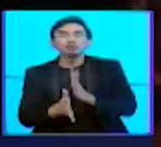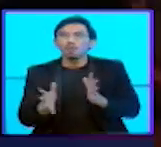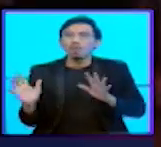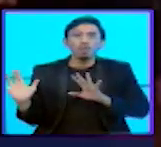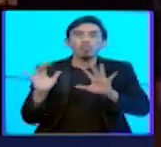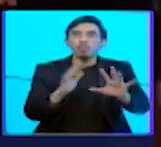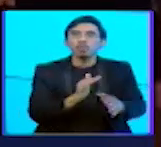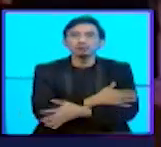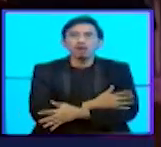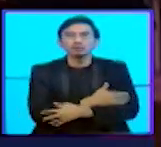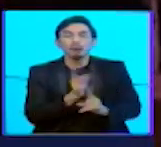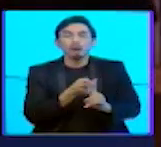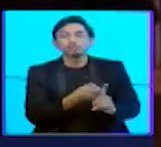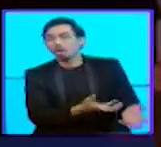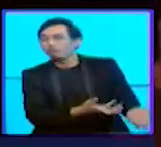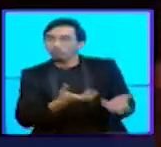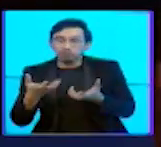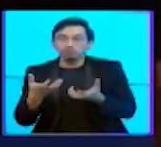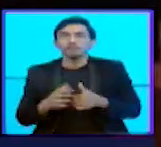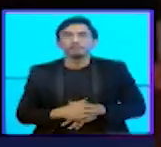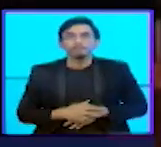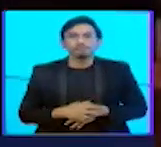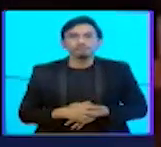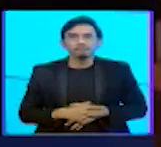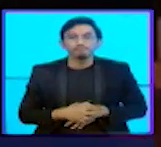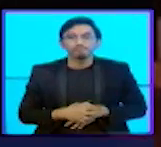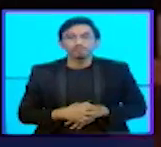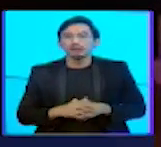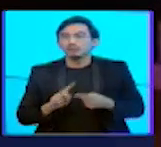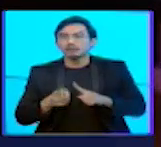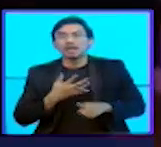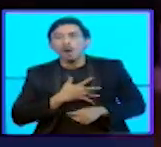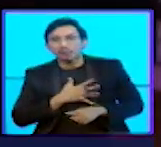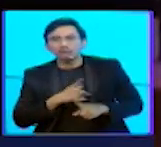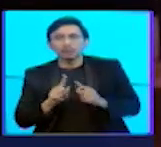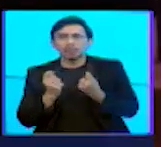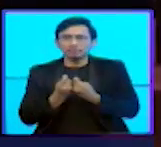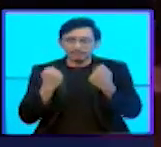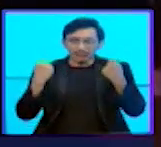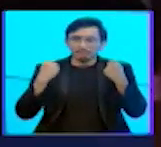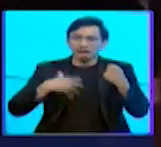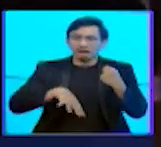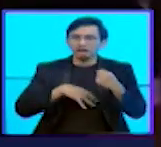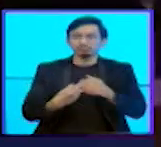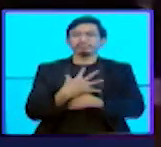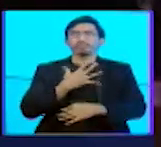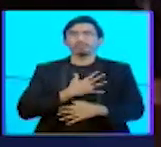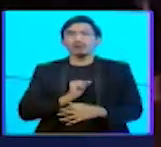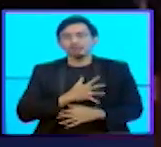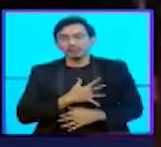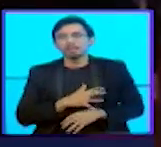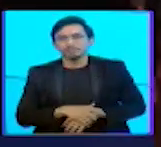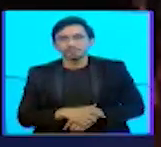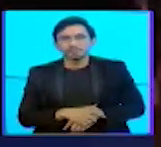mayat. Teman-teman ini pada cemas takut, istilahnya itu mereka ada ngomong melawan